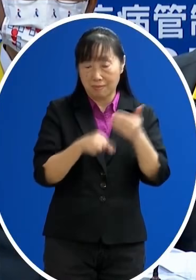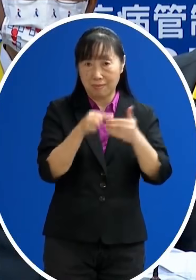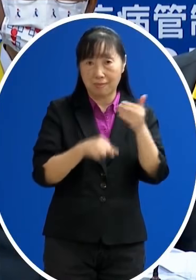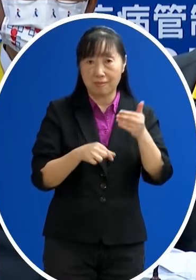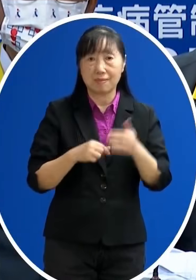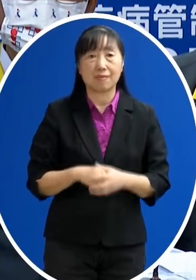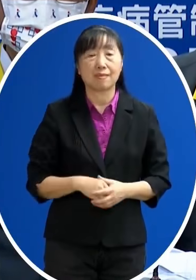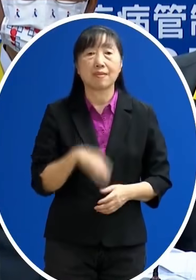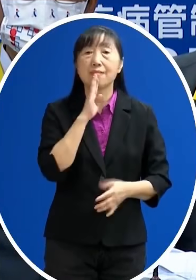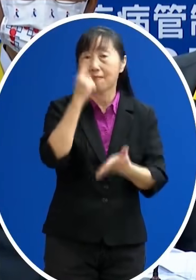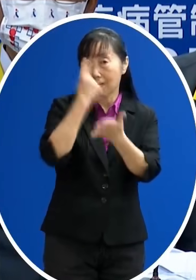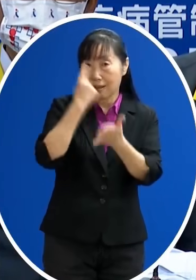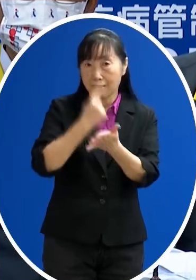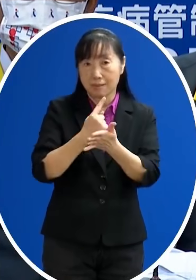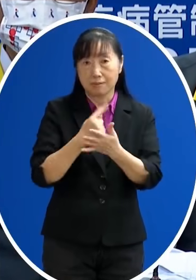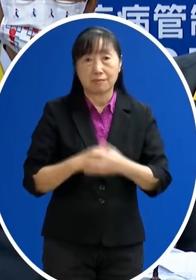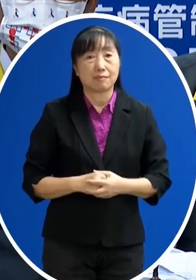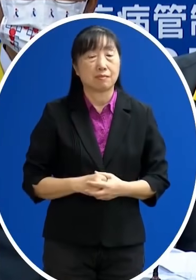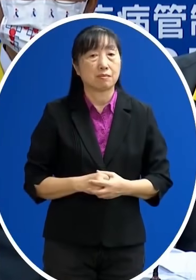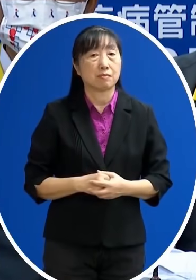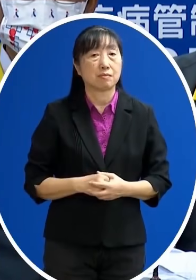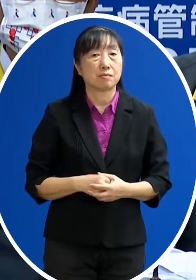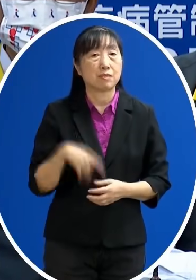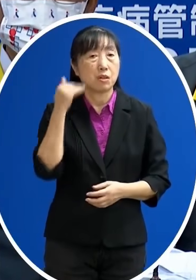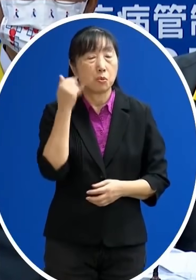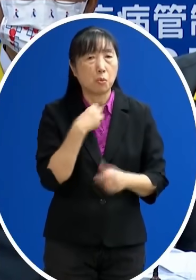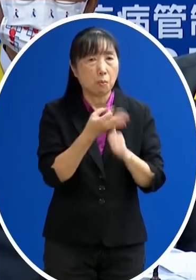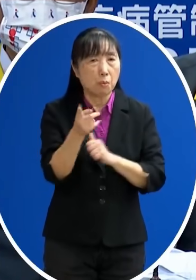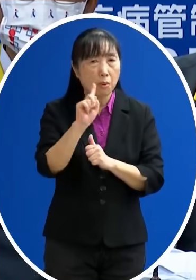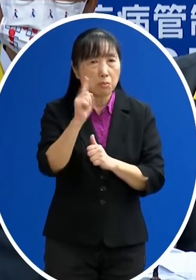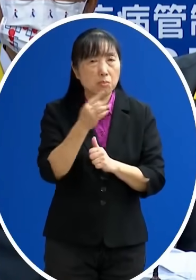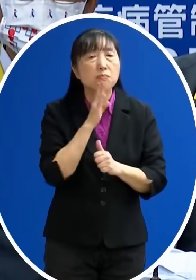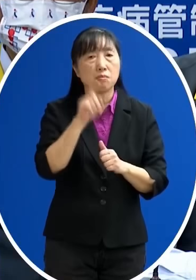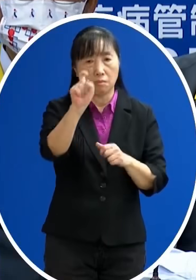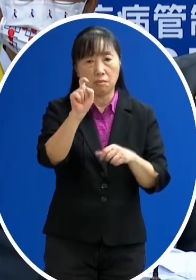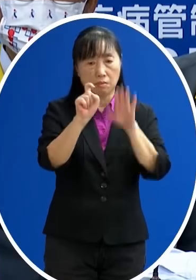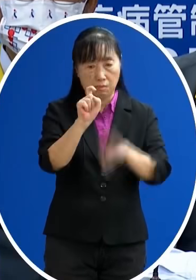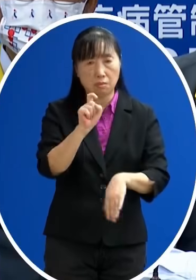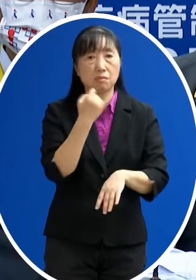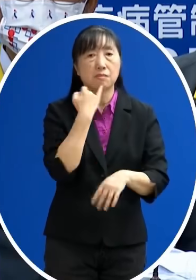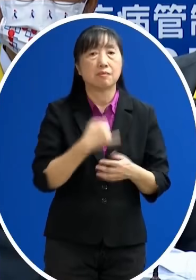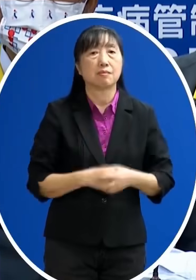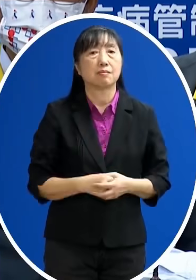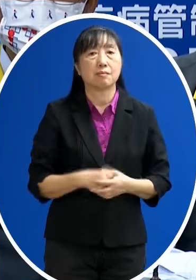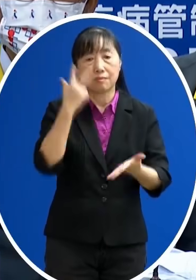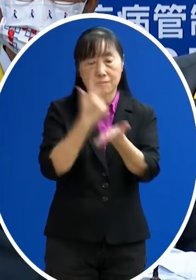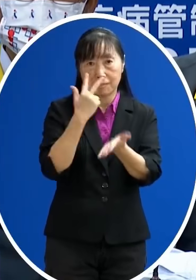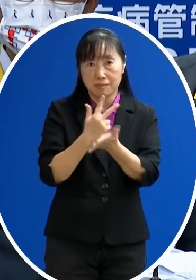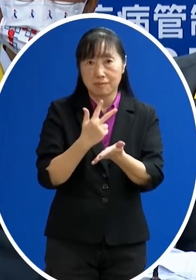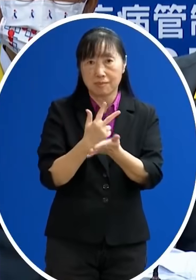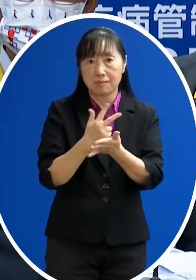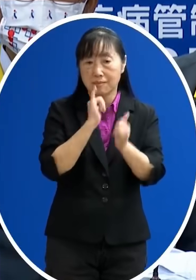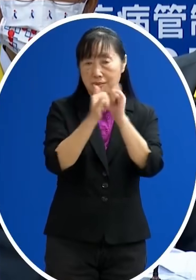准，哈是每天哈就是不明感染源要小于10例，好，那每一周的一